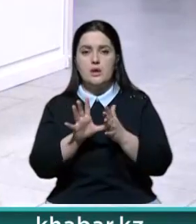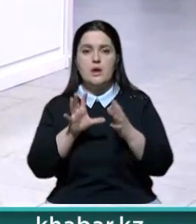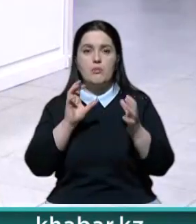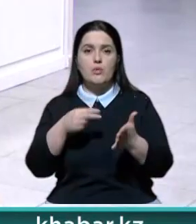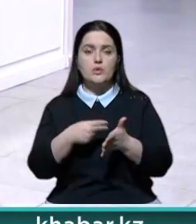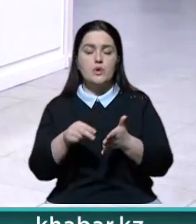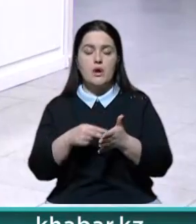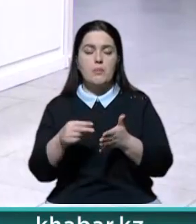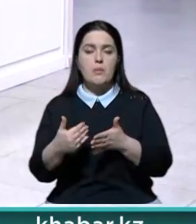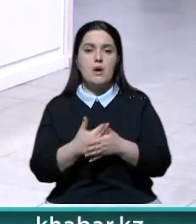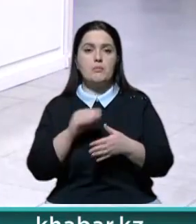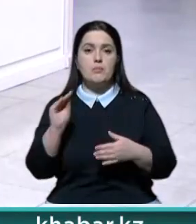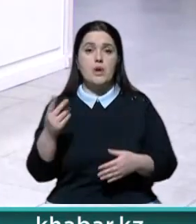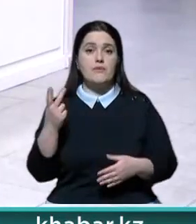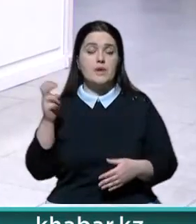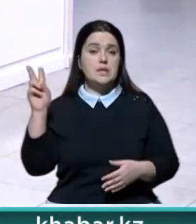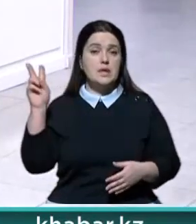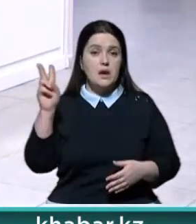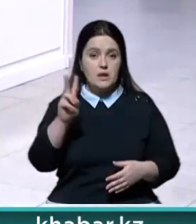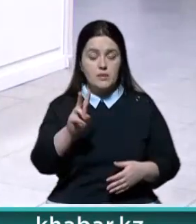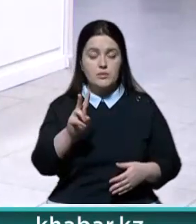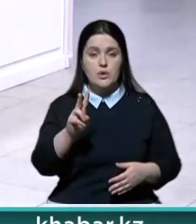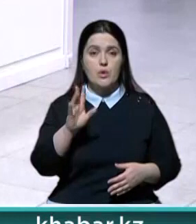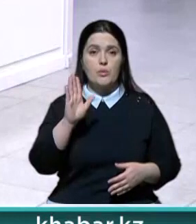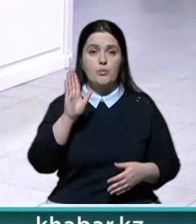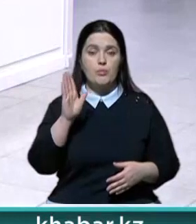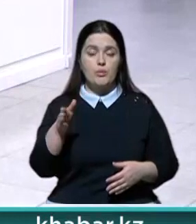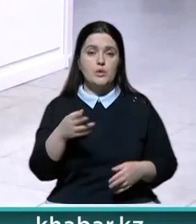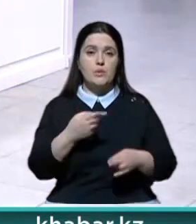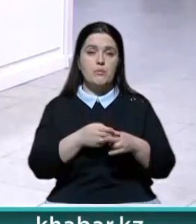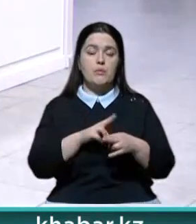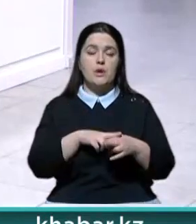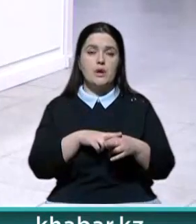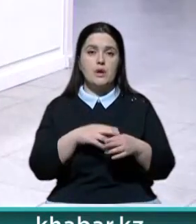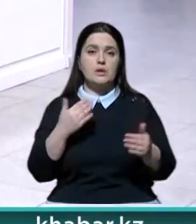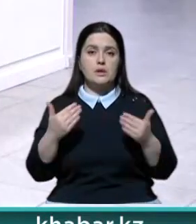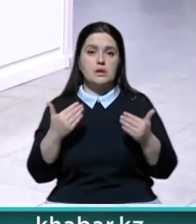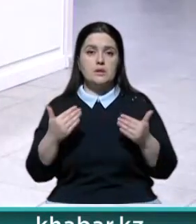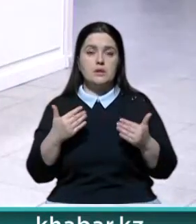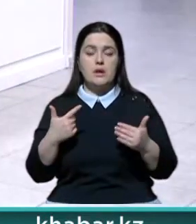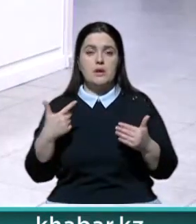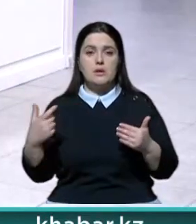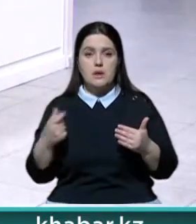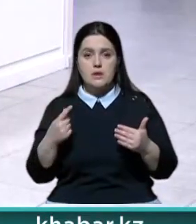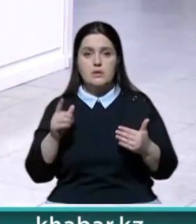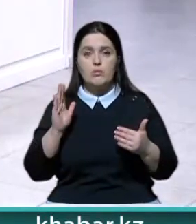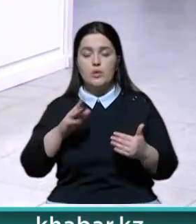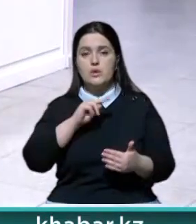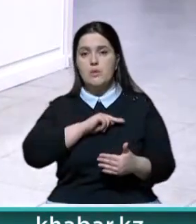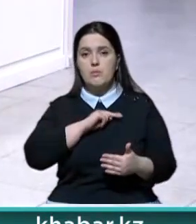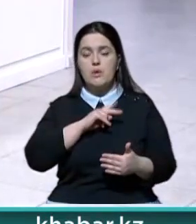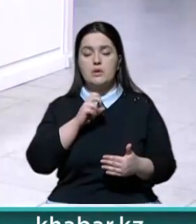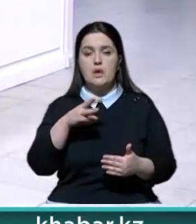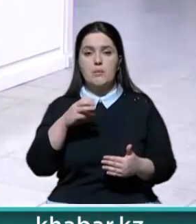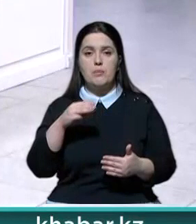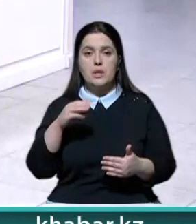закуплены, обновлены 200 троллейбусов. Будет перевод, если на газ, то это будет работать на